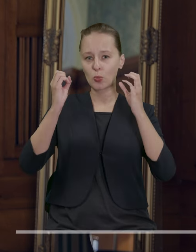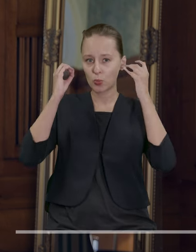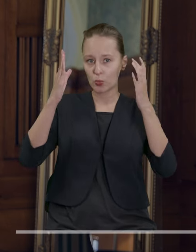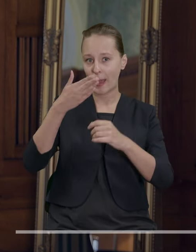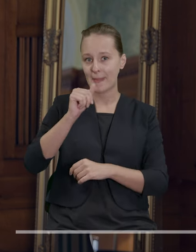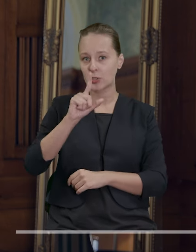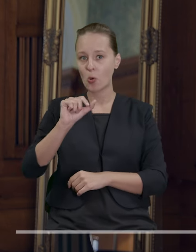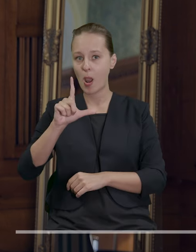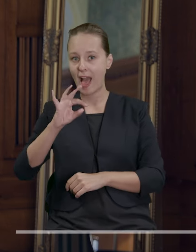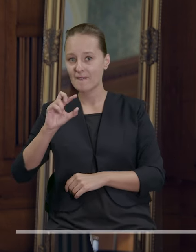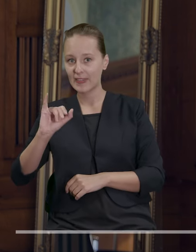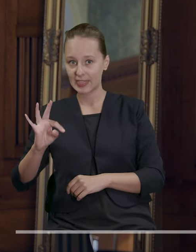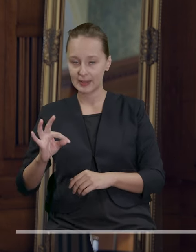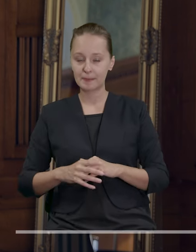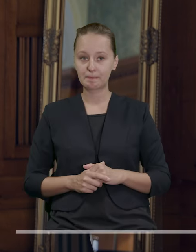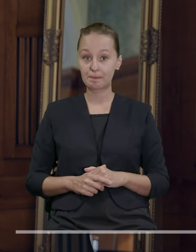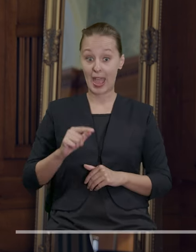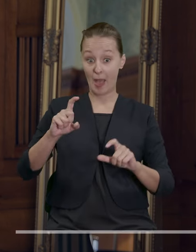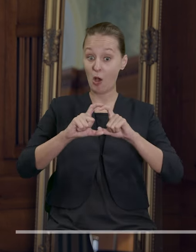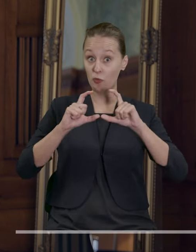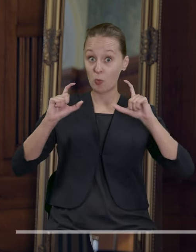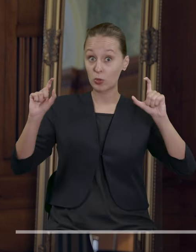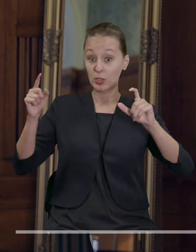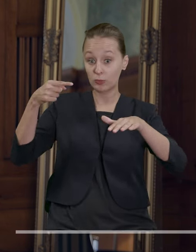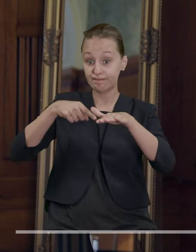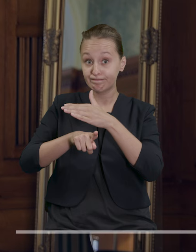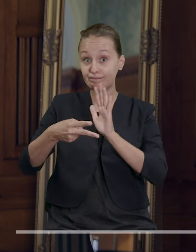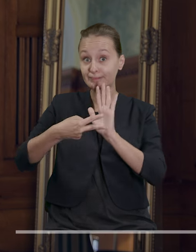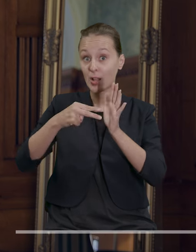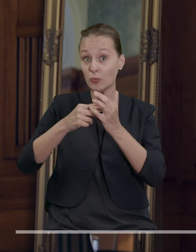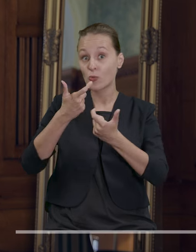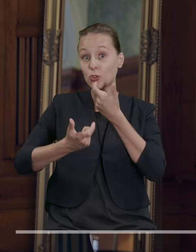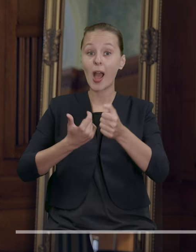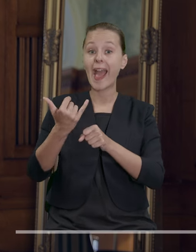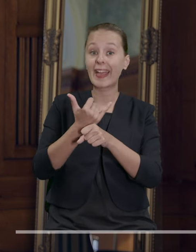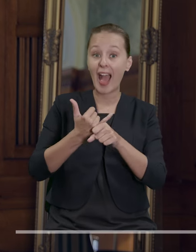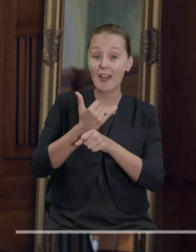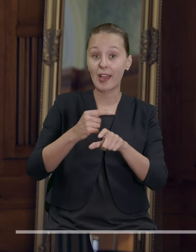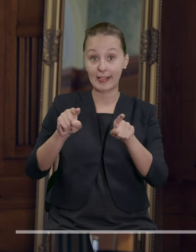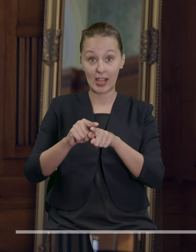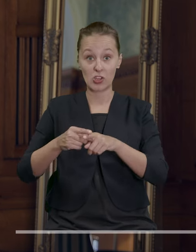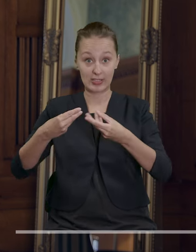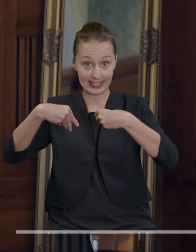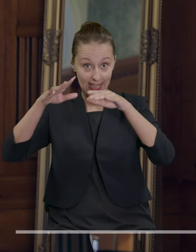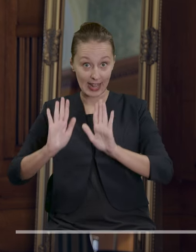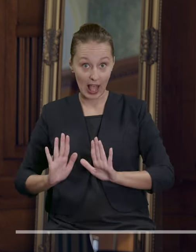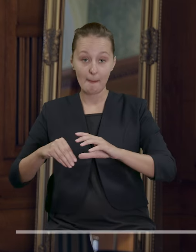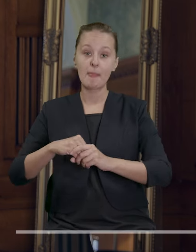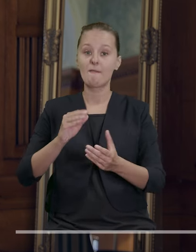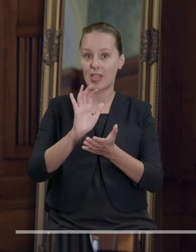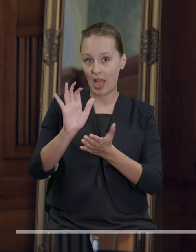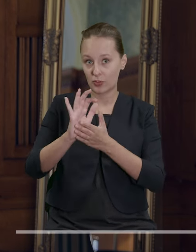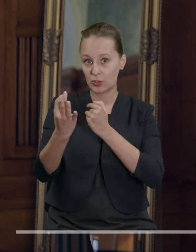Lafitte. W tym budynku planowana jest kawiarnia i sklep